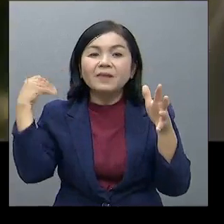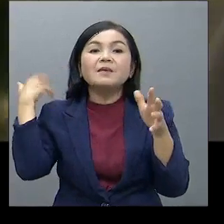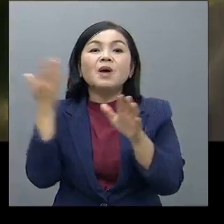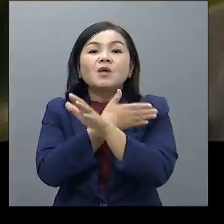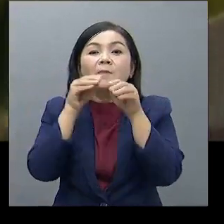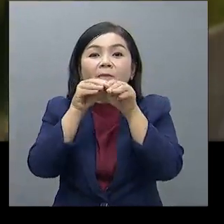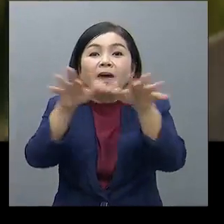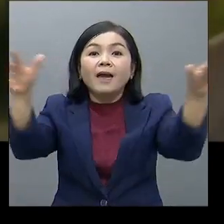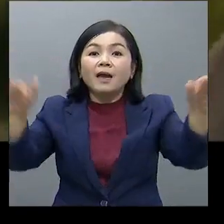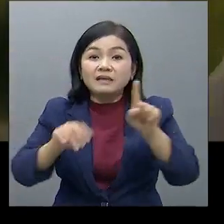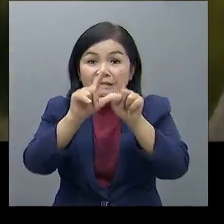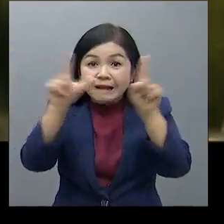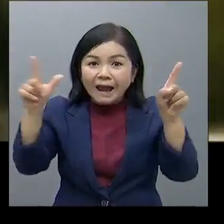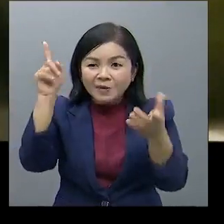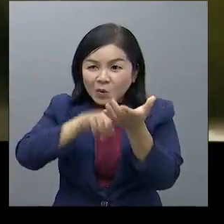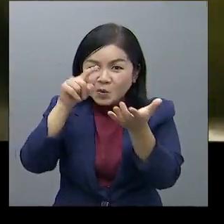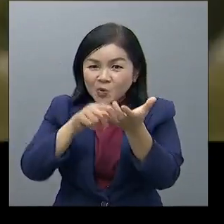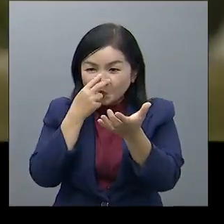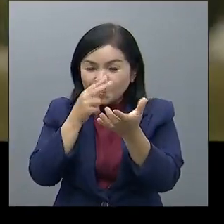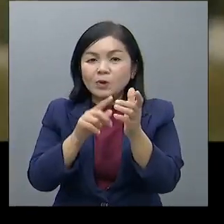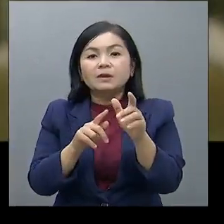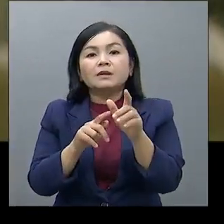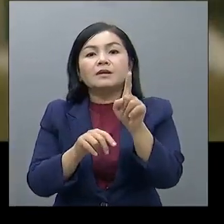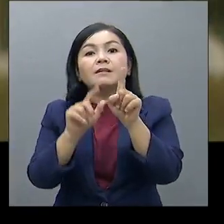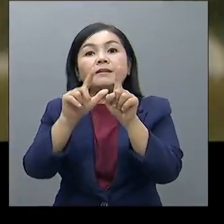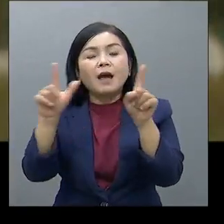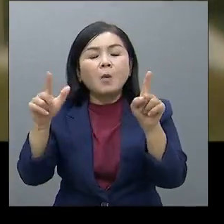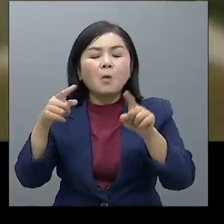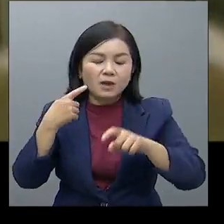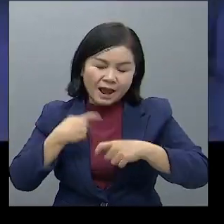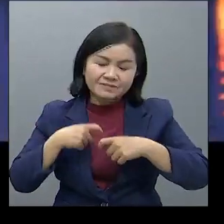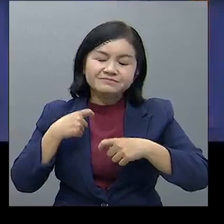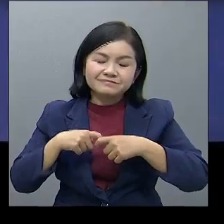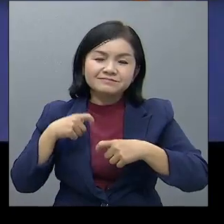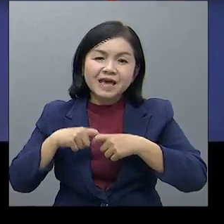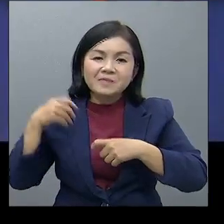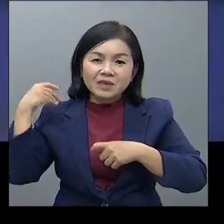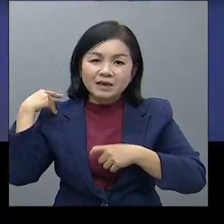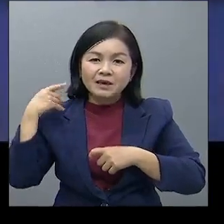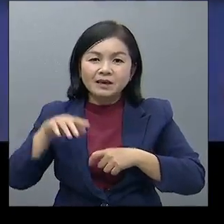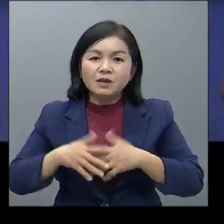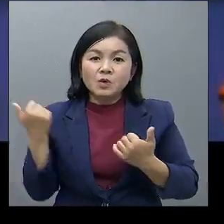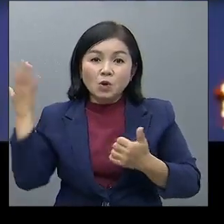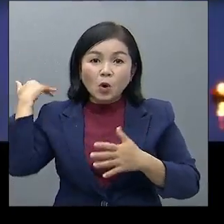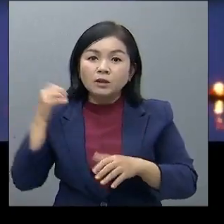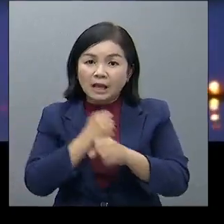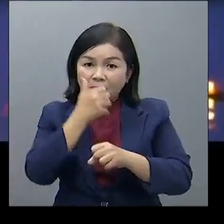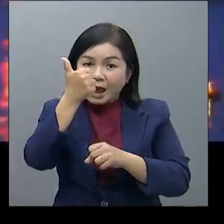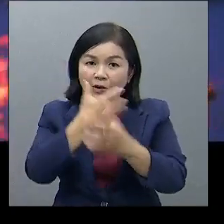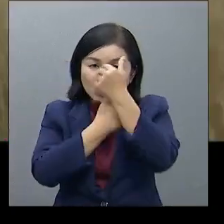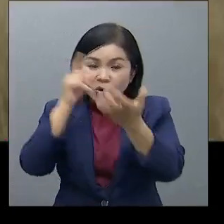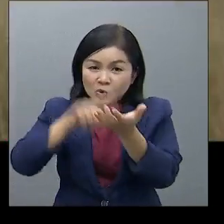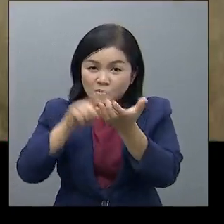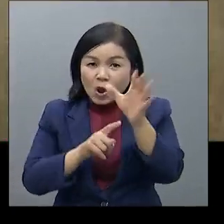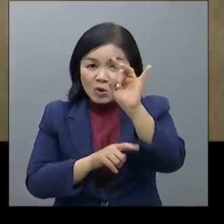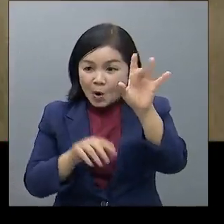ก็ปังทะลุล้านไปแล้วทุกเพลงนะคะแต่ว่าเบนซ์ก็ยอมรับว่ายากเหมือนกันค่ะเพราะว่าตัวเองเคยทำได้100ล้านวิวมาแล้วสมัยอยู่ค่ายเ